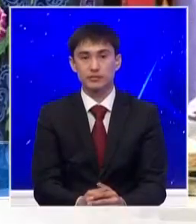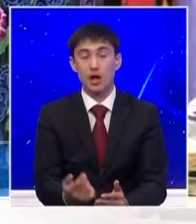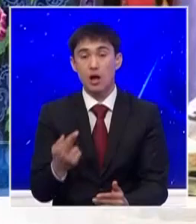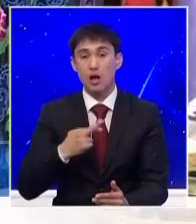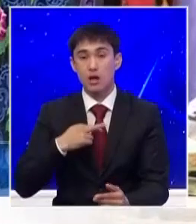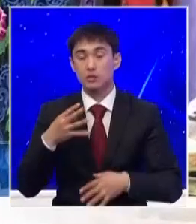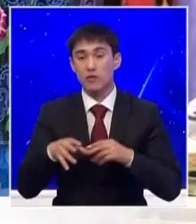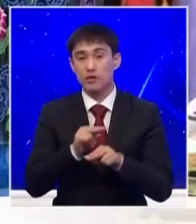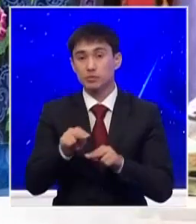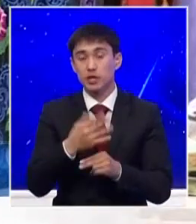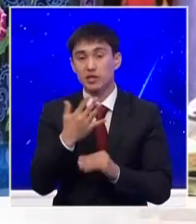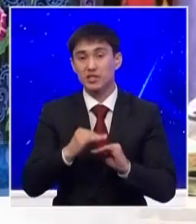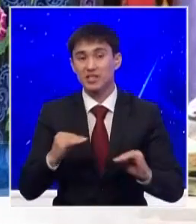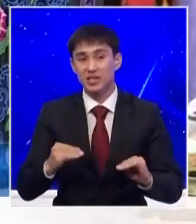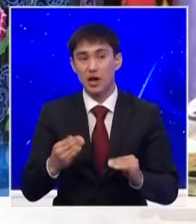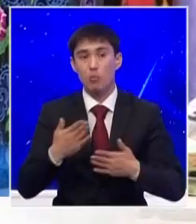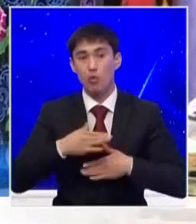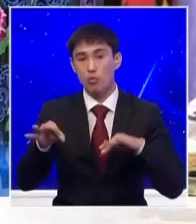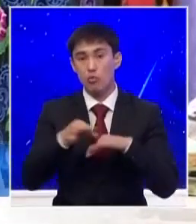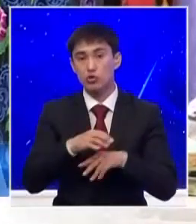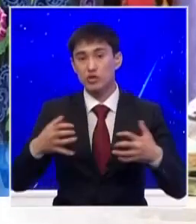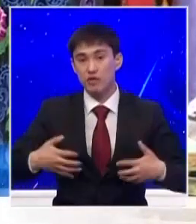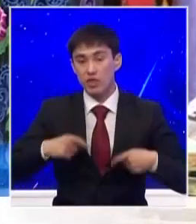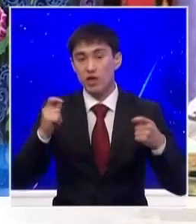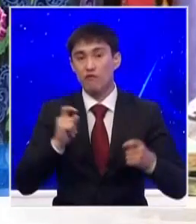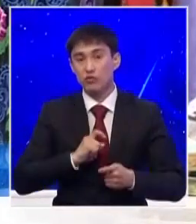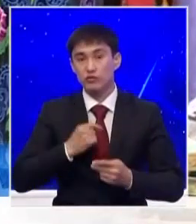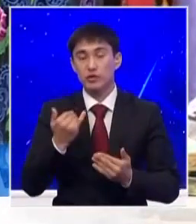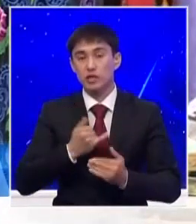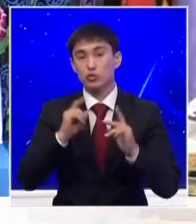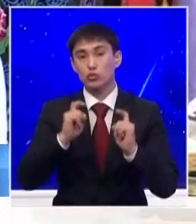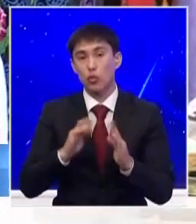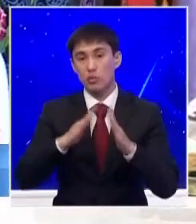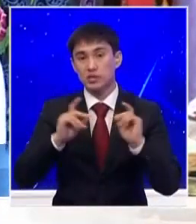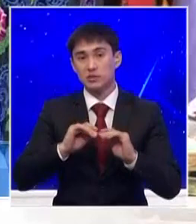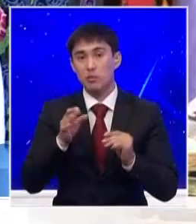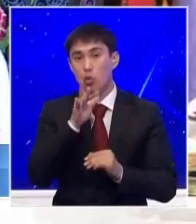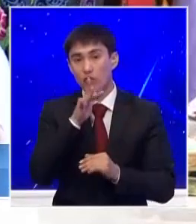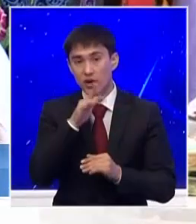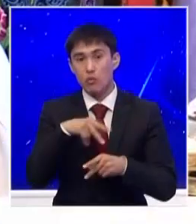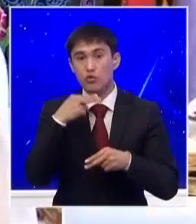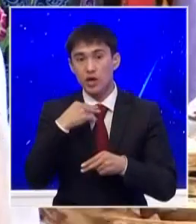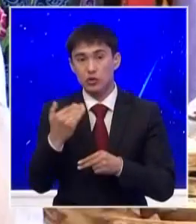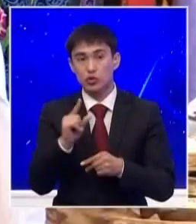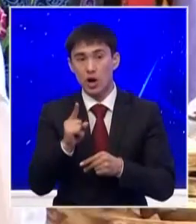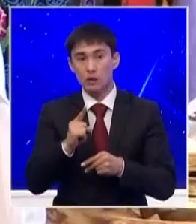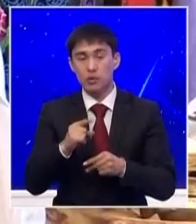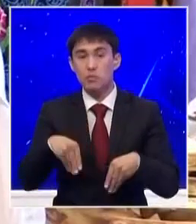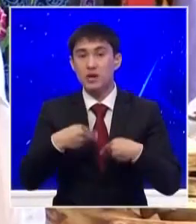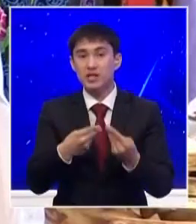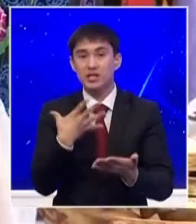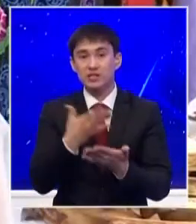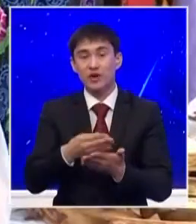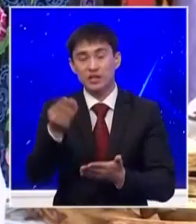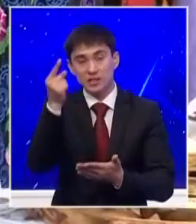Я занимаюсь воспитанием детей, а мой муж – животноводством. Я сижу дома с детьми и много времени уделяю тому, чтобы передать им